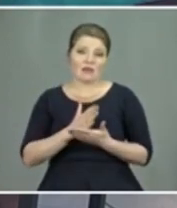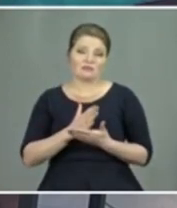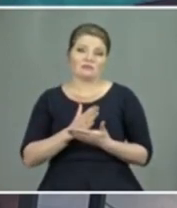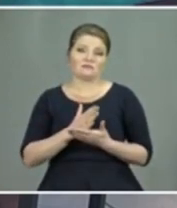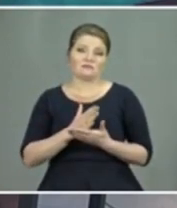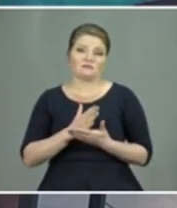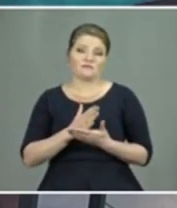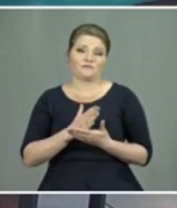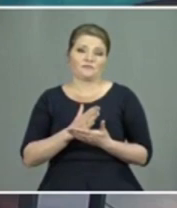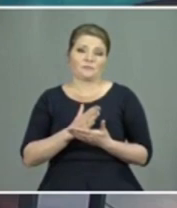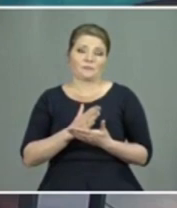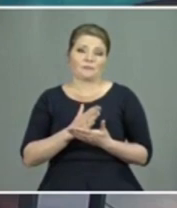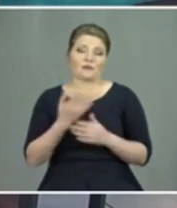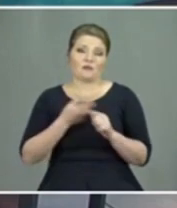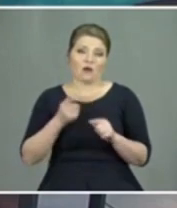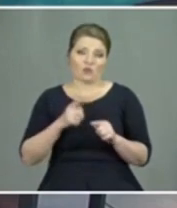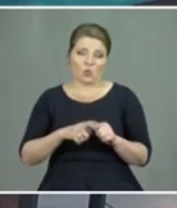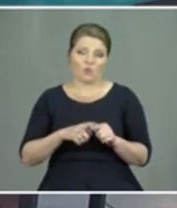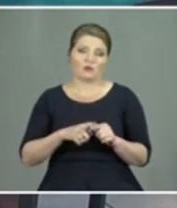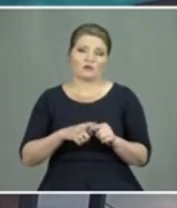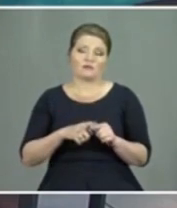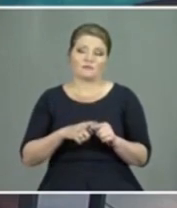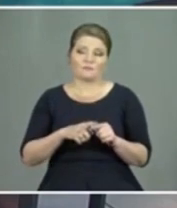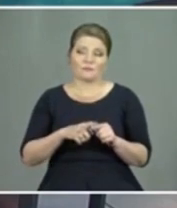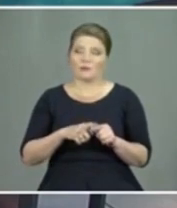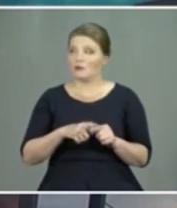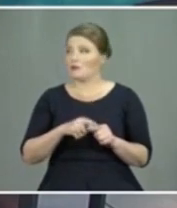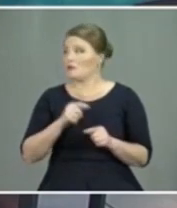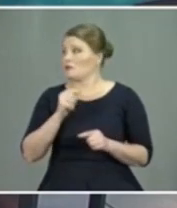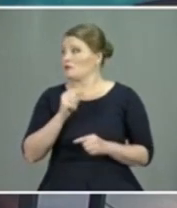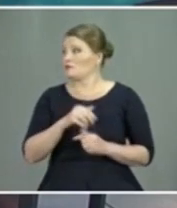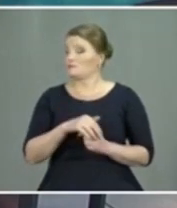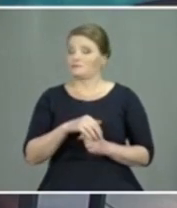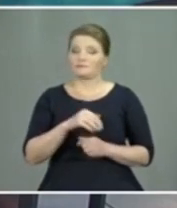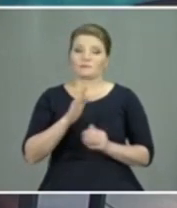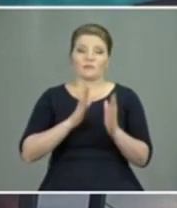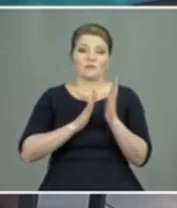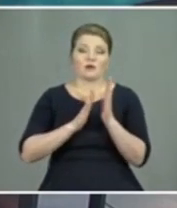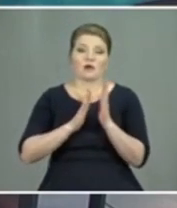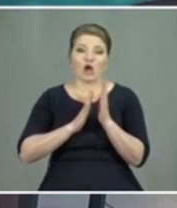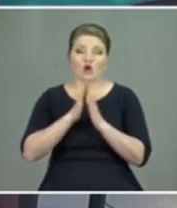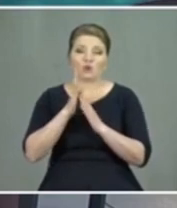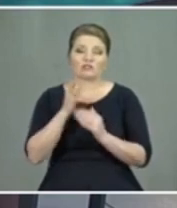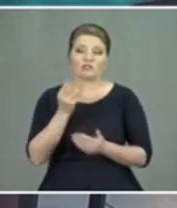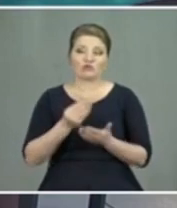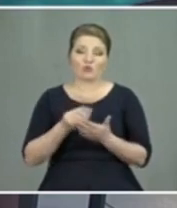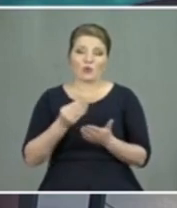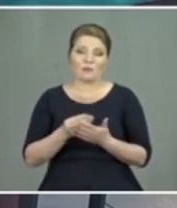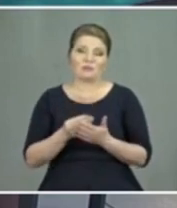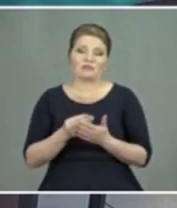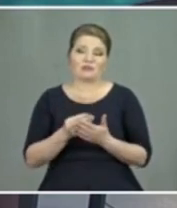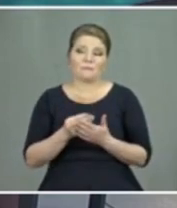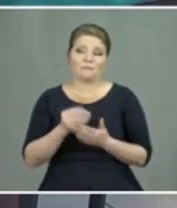элементы, которые, вот, в результате анализа, я знаю, объективные. То есть там рост стоимости,